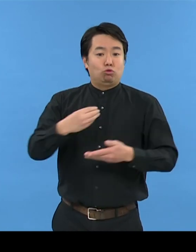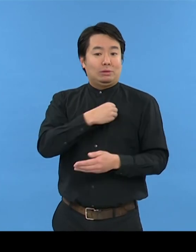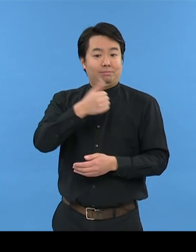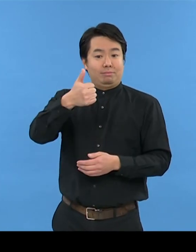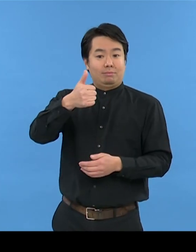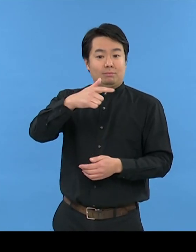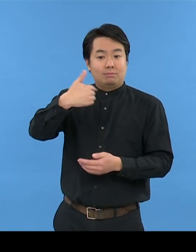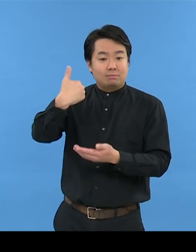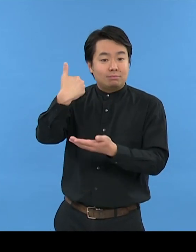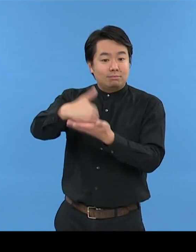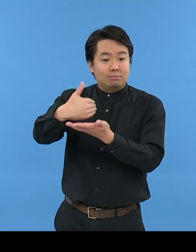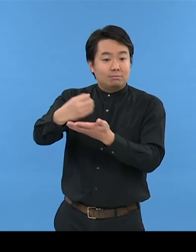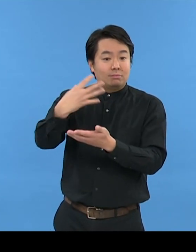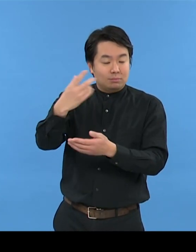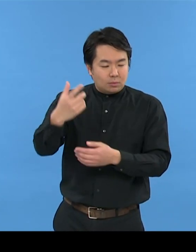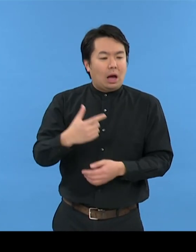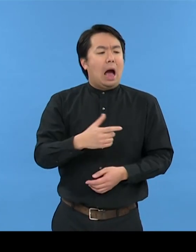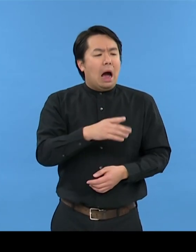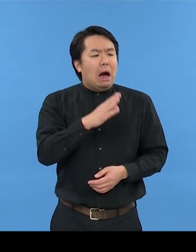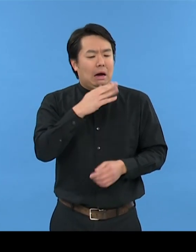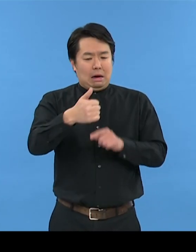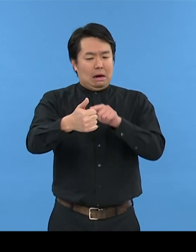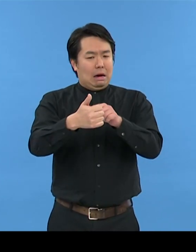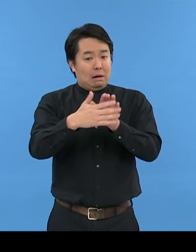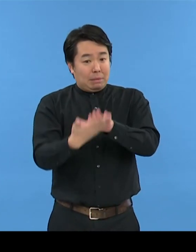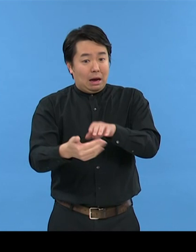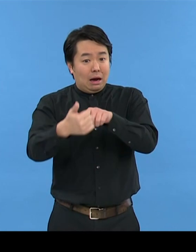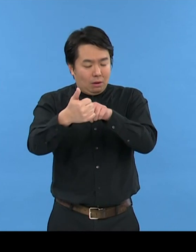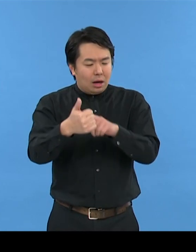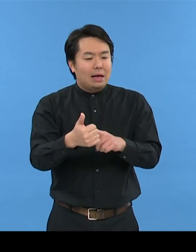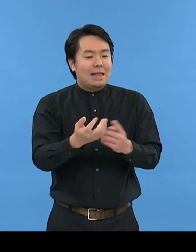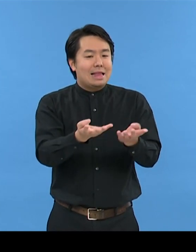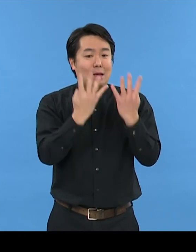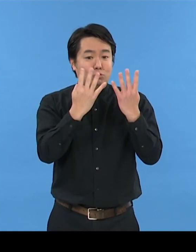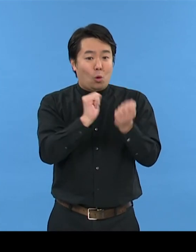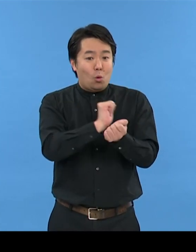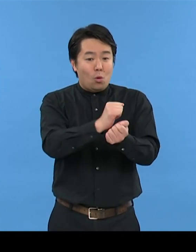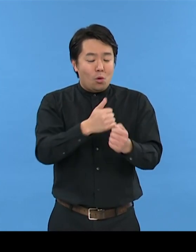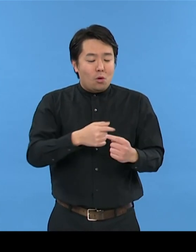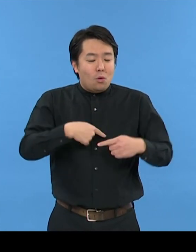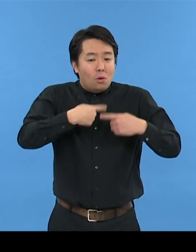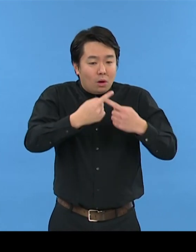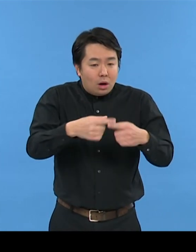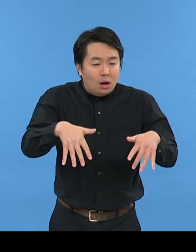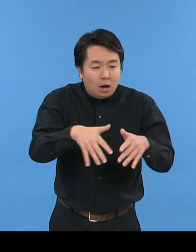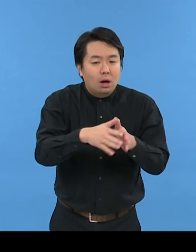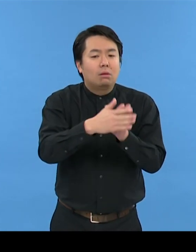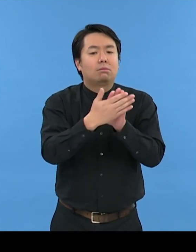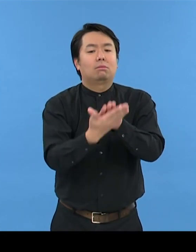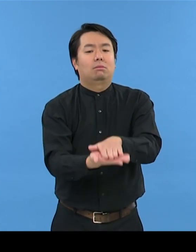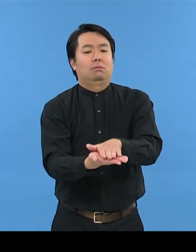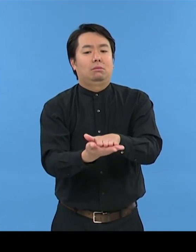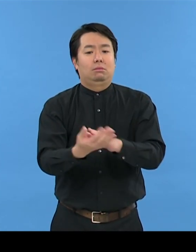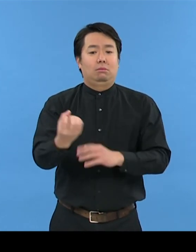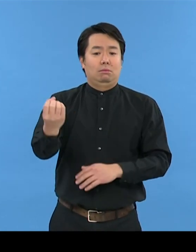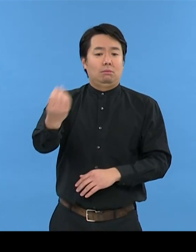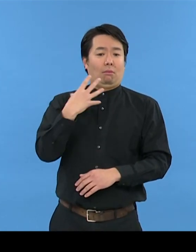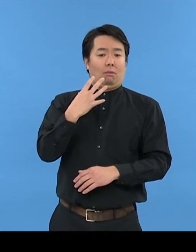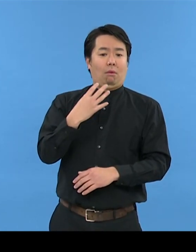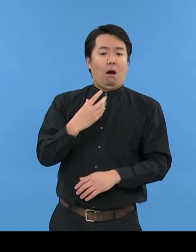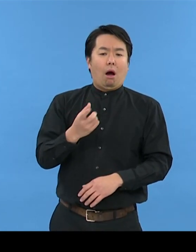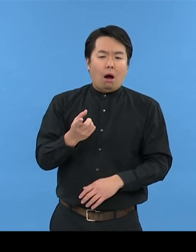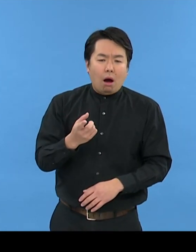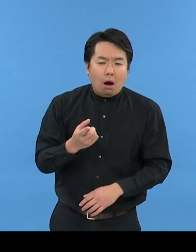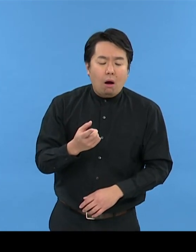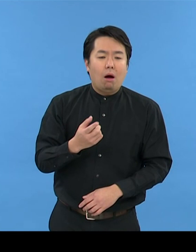の職員さんにお聞きしたら実は刑務所に入る直前だったんですけど亡くなられて入ってすぐに亡くなられました